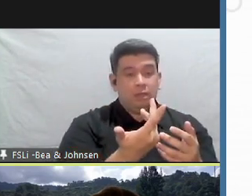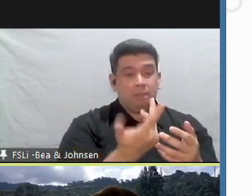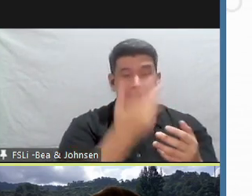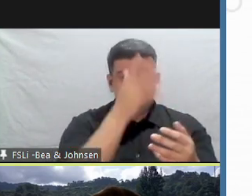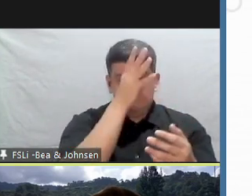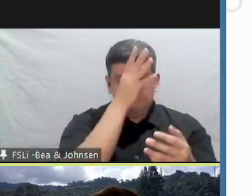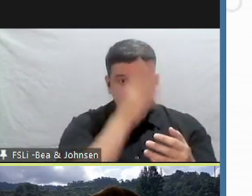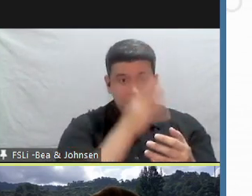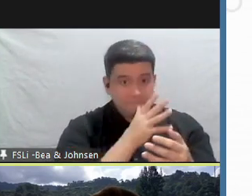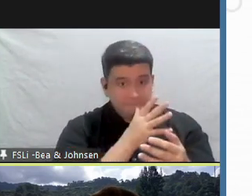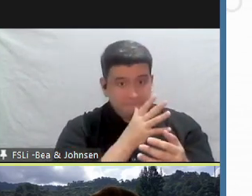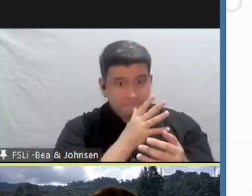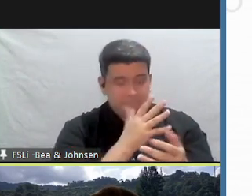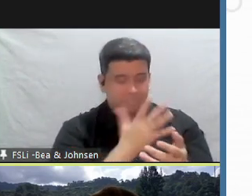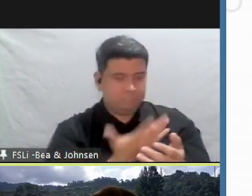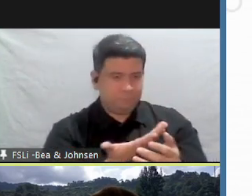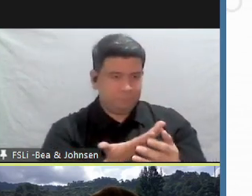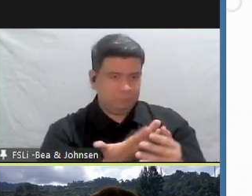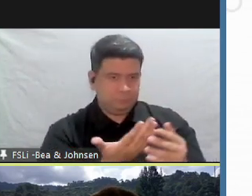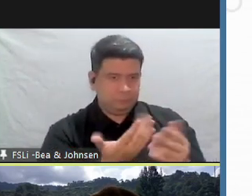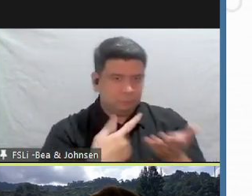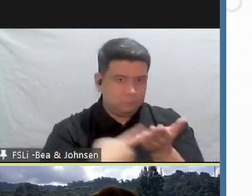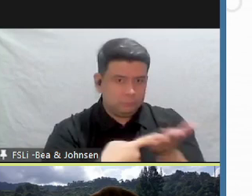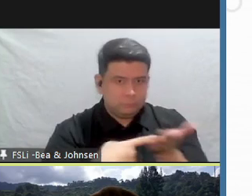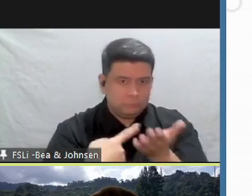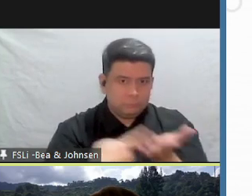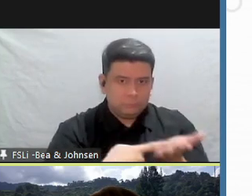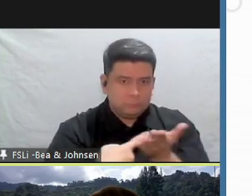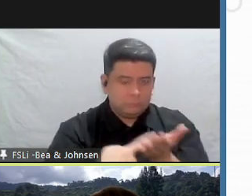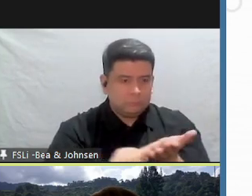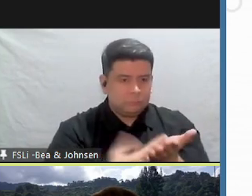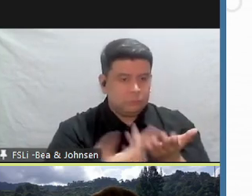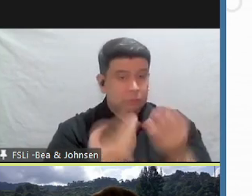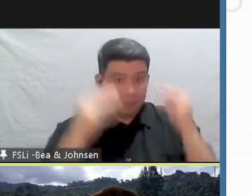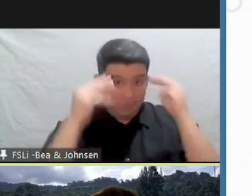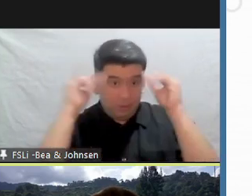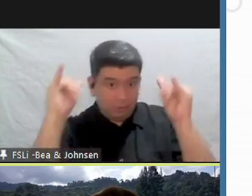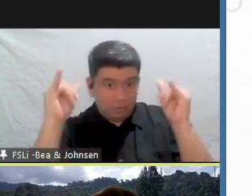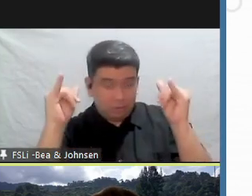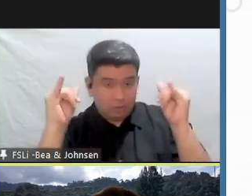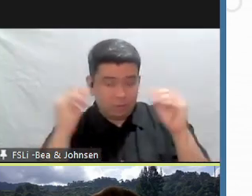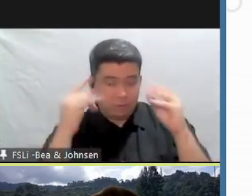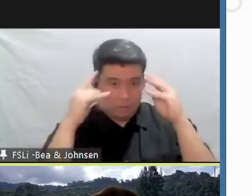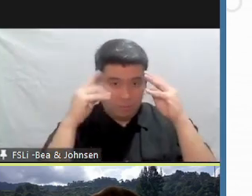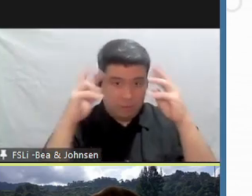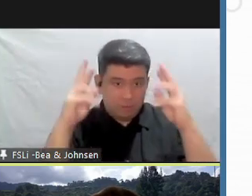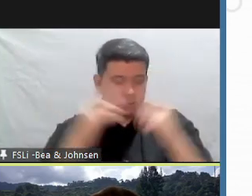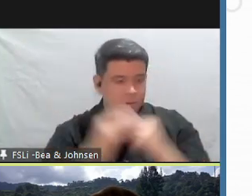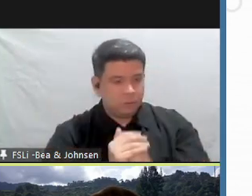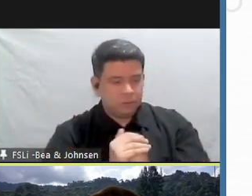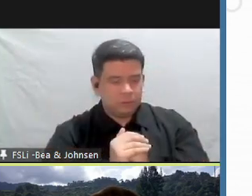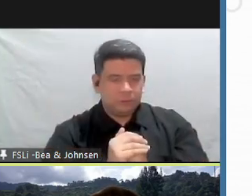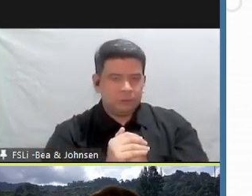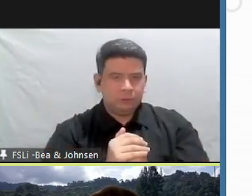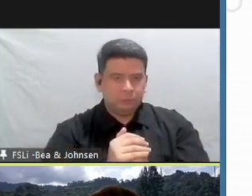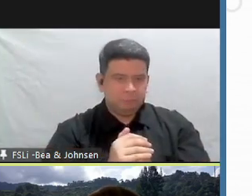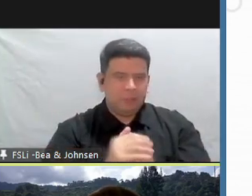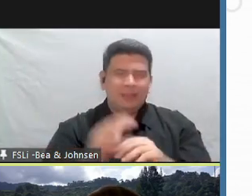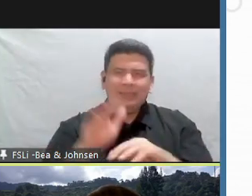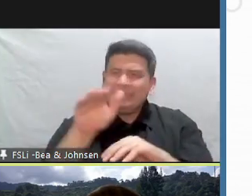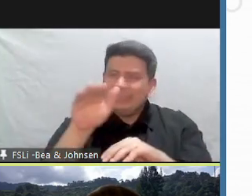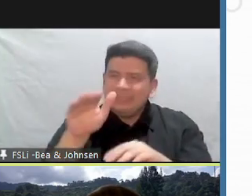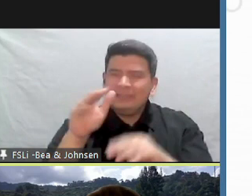Ano? At naghanap sila ng support mula sa mayor para makagawa sila ng mga big books at meron silang mga